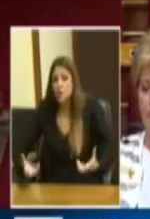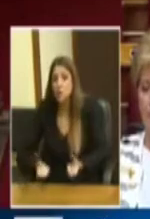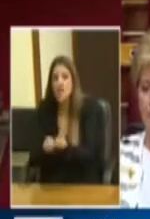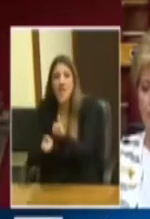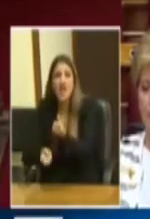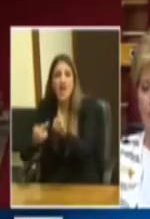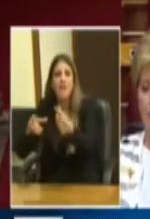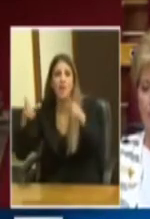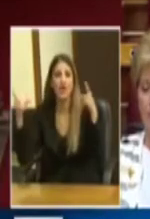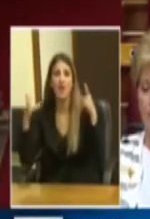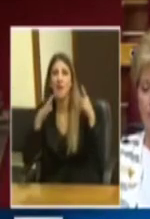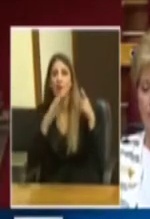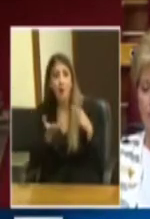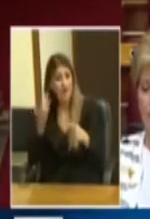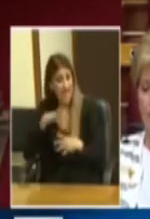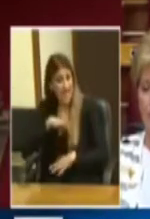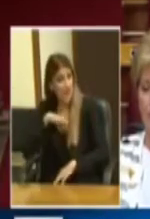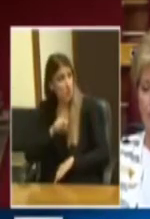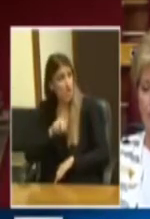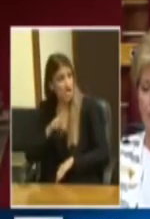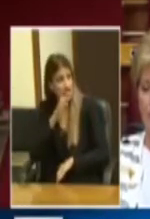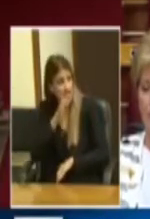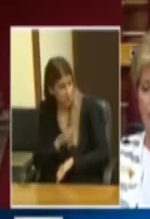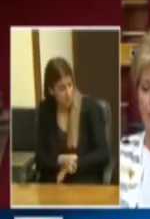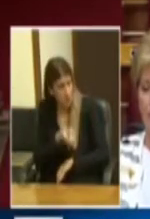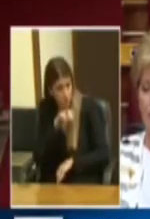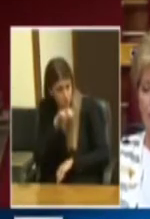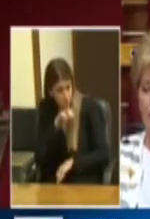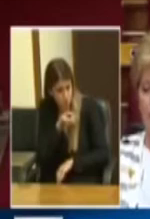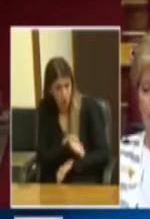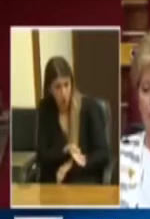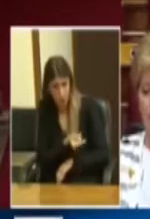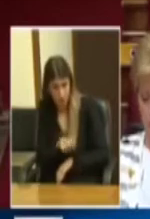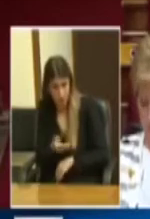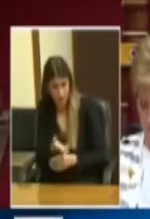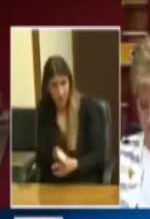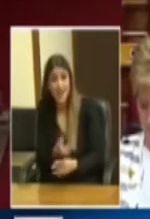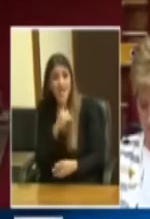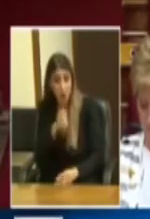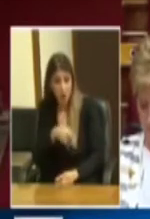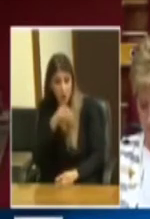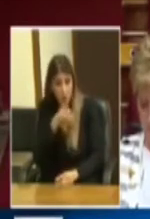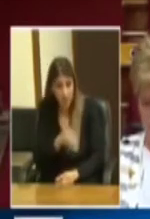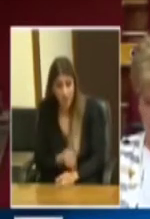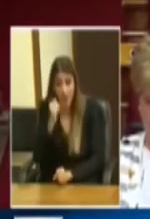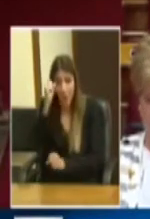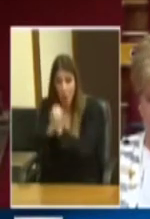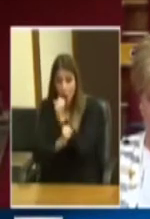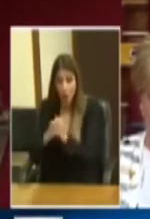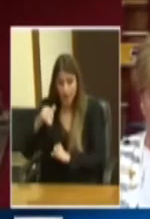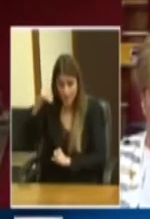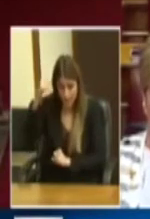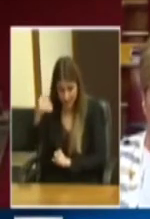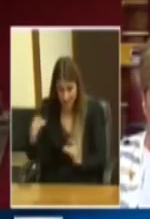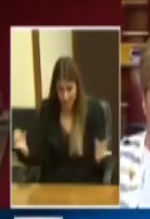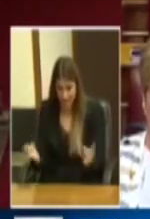Δημοκρατία. Γιατί είπε ο κύριος Αναστασιάδης, και αποκάλυψε προηγουμένως την τοποθέτησή του, είπε ότι μετά από χρόνια, όταν θα